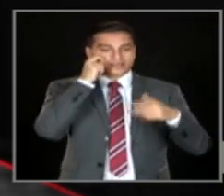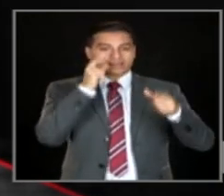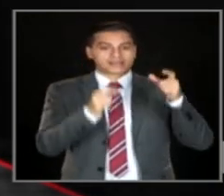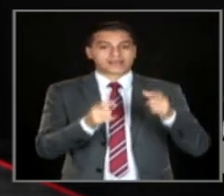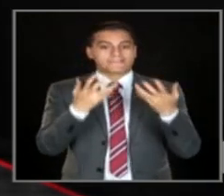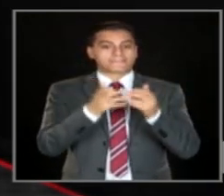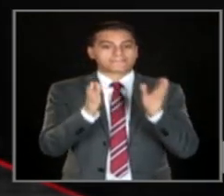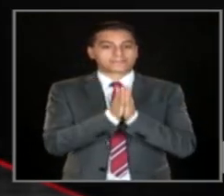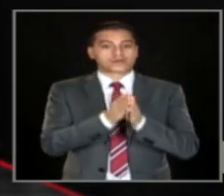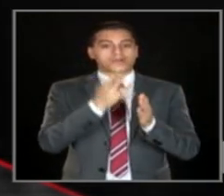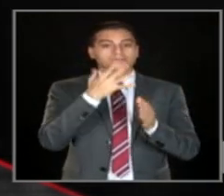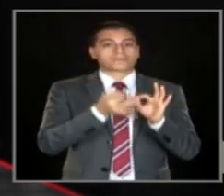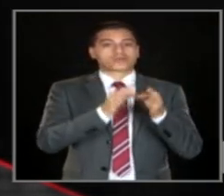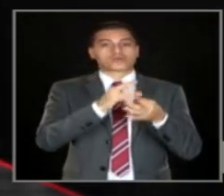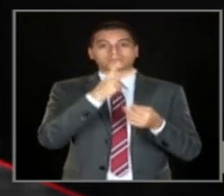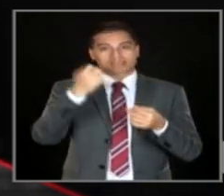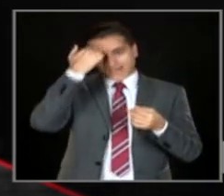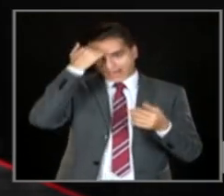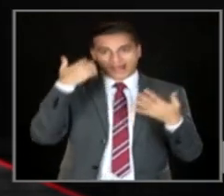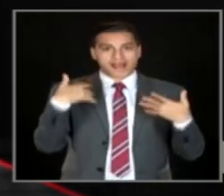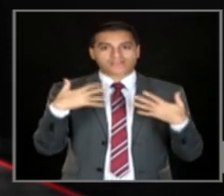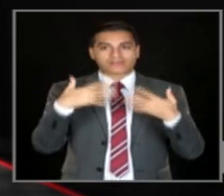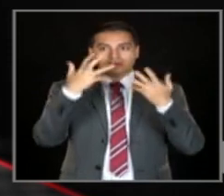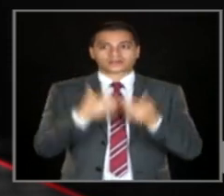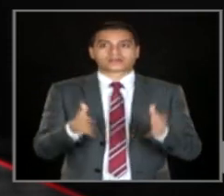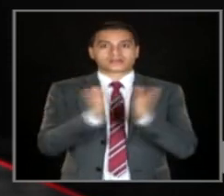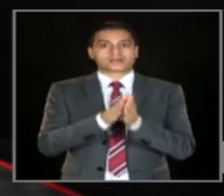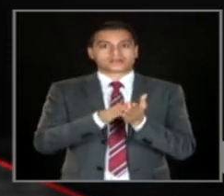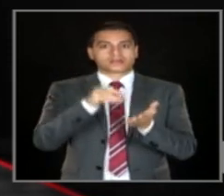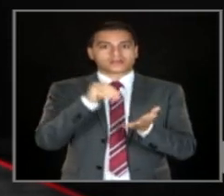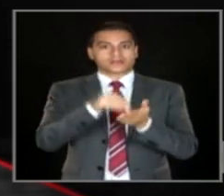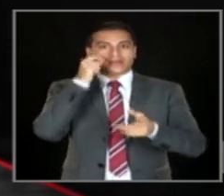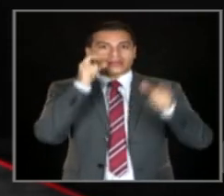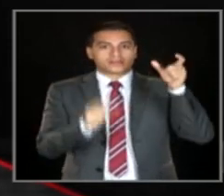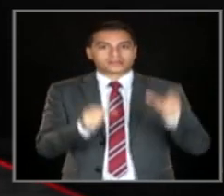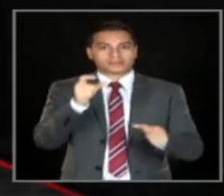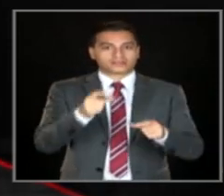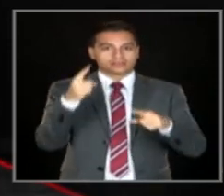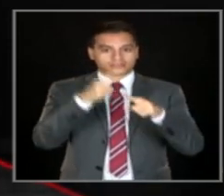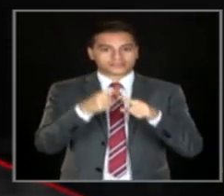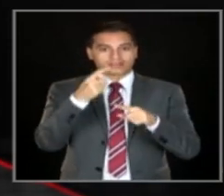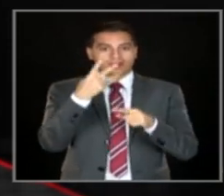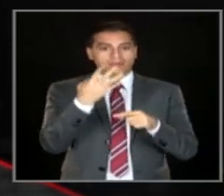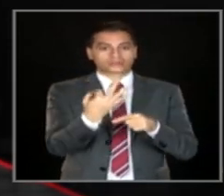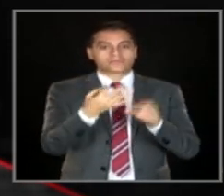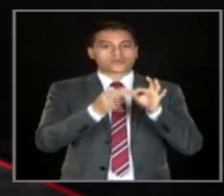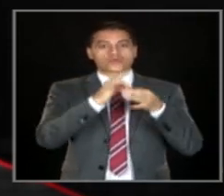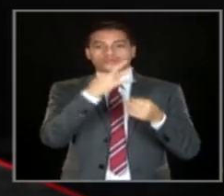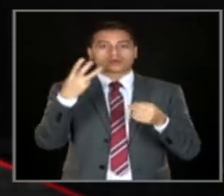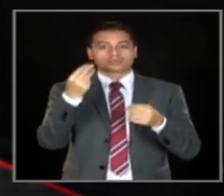بما يساوي 5,200,000 جنيه، ويبقى مجموع المبلغ من أول حلقة لحد دلوقتي